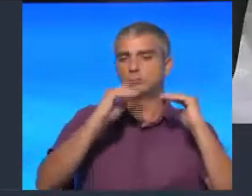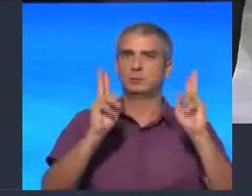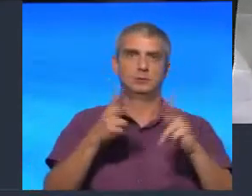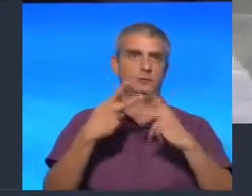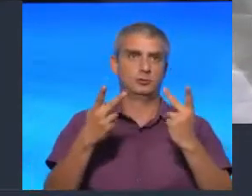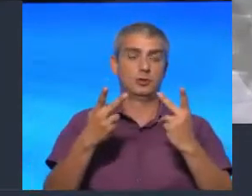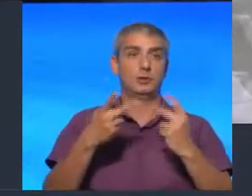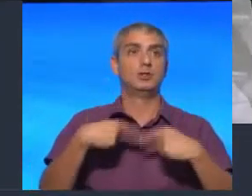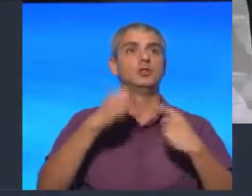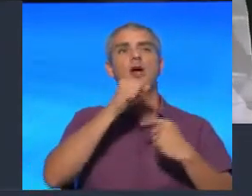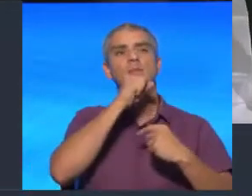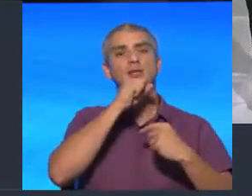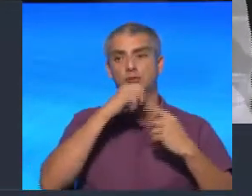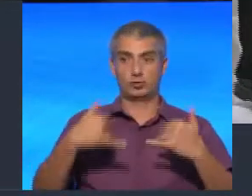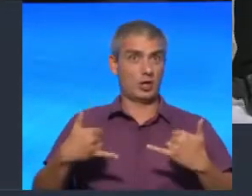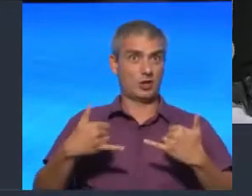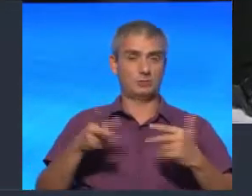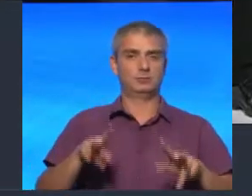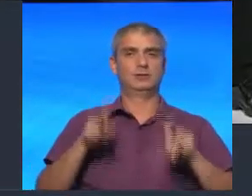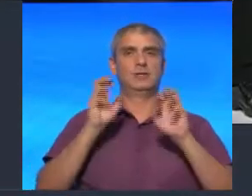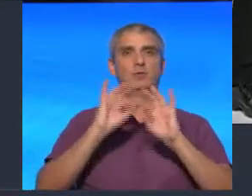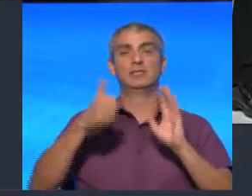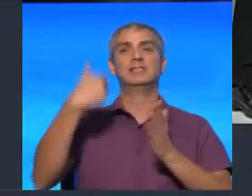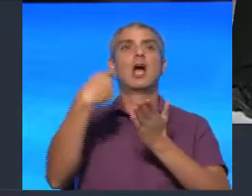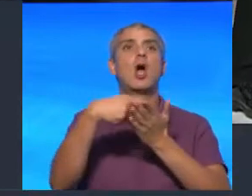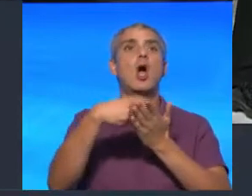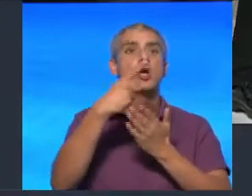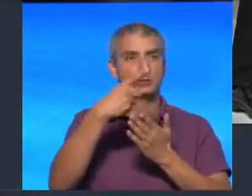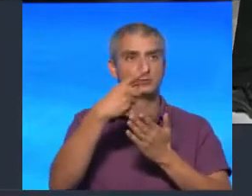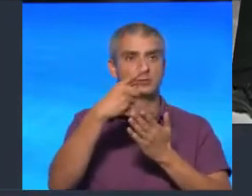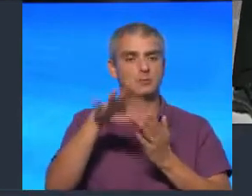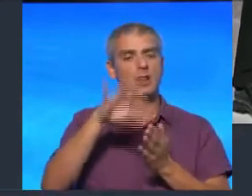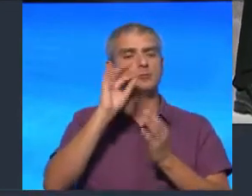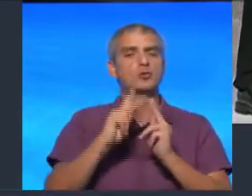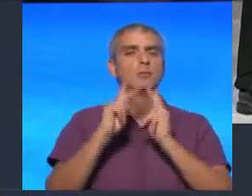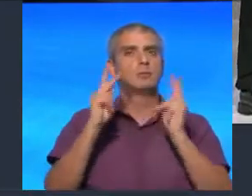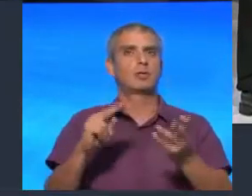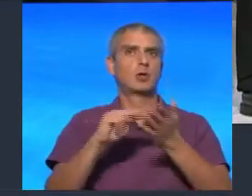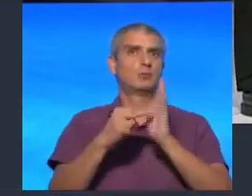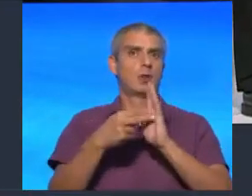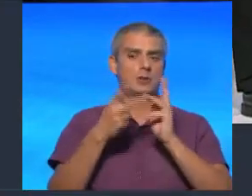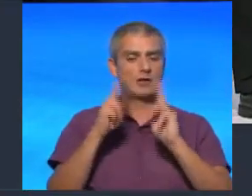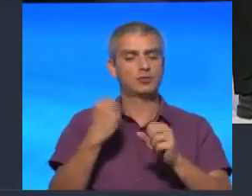יום הקשיש הבינלאומי שחל היום הוא הזדמנות מצוינת ששר האוצר משה כחלון למצוא את הפתרון הפוליטי שיאפשר לעשות את השינוי הזה.